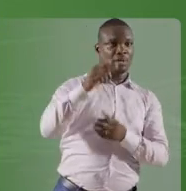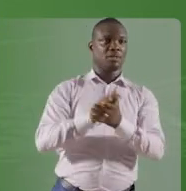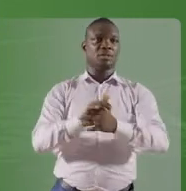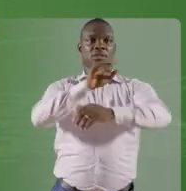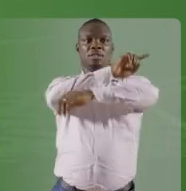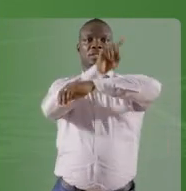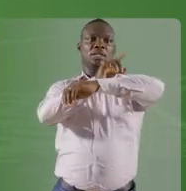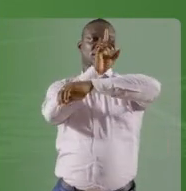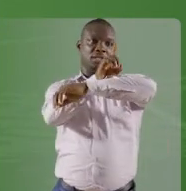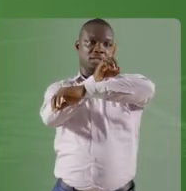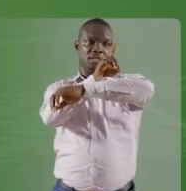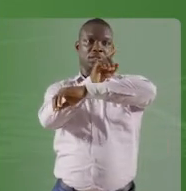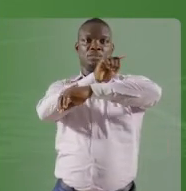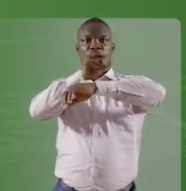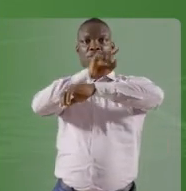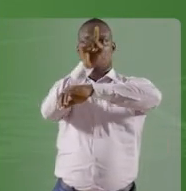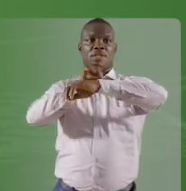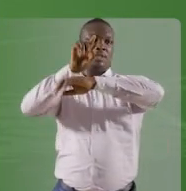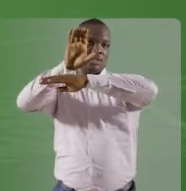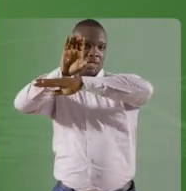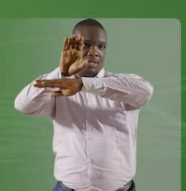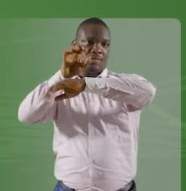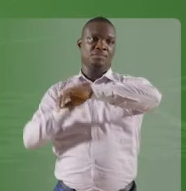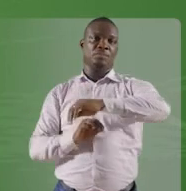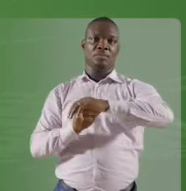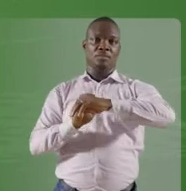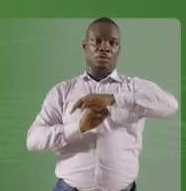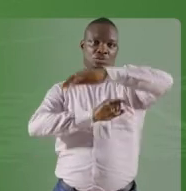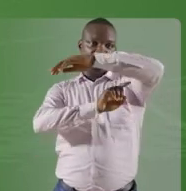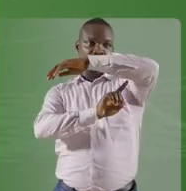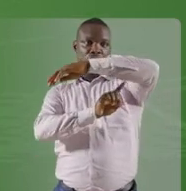de ZD moins ZC